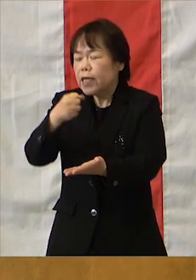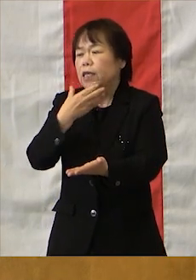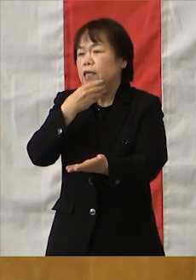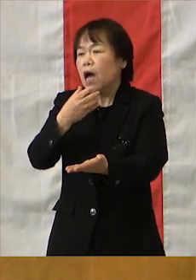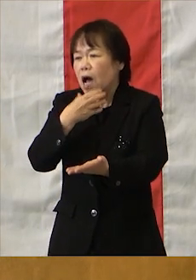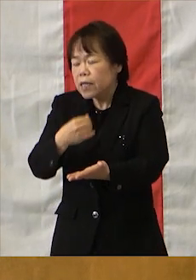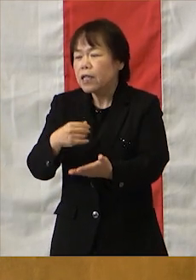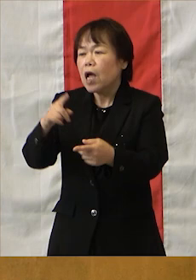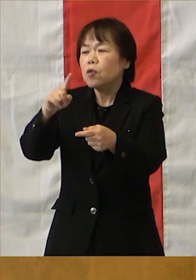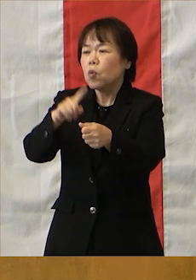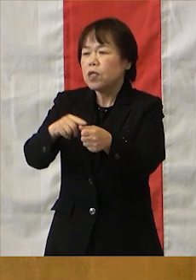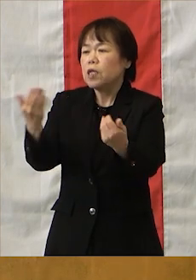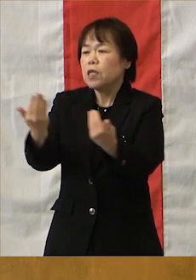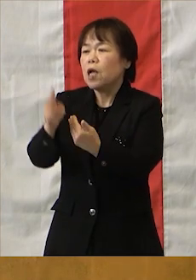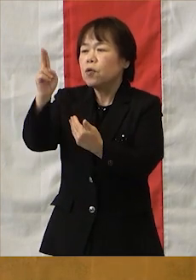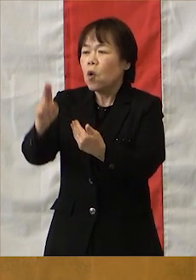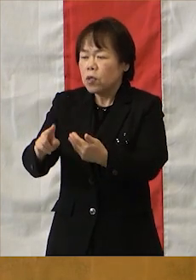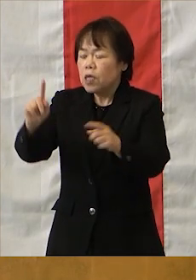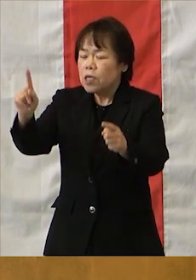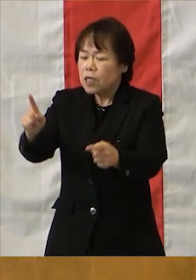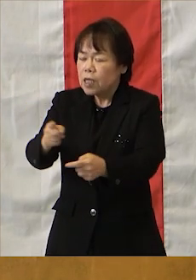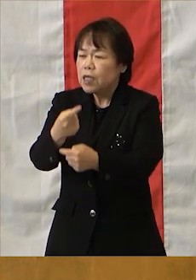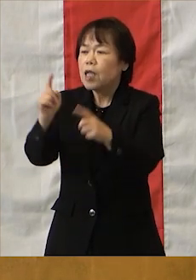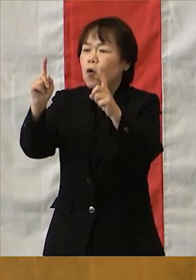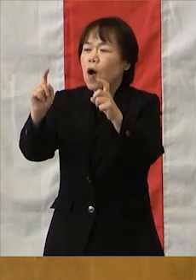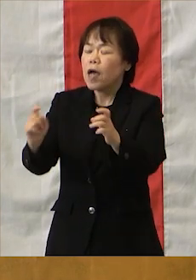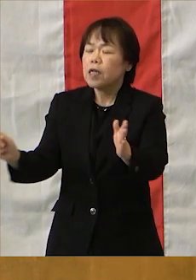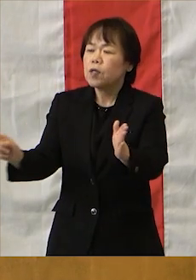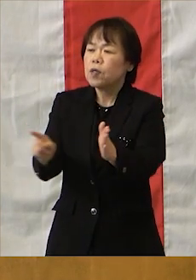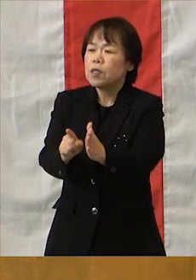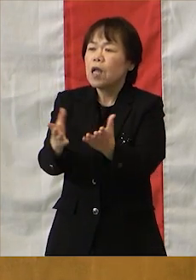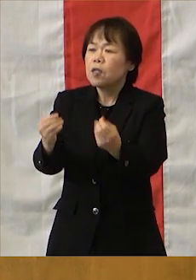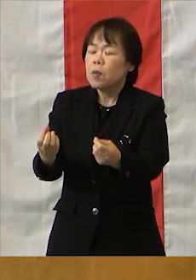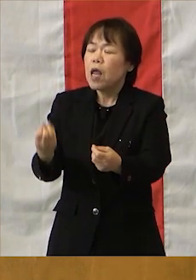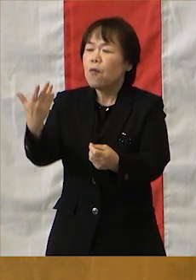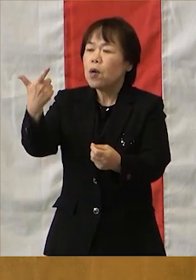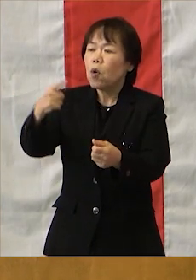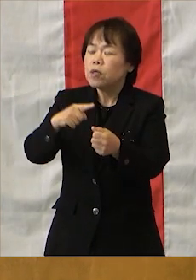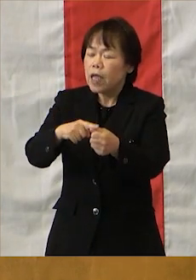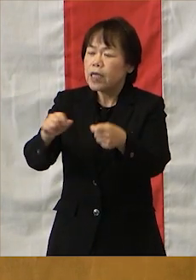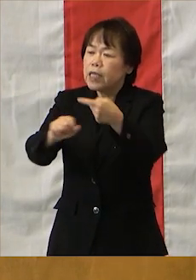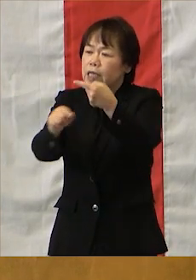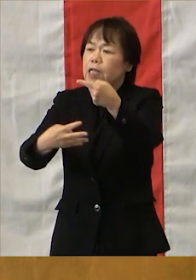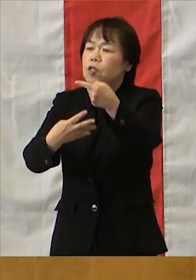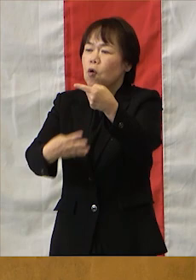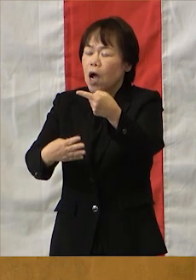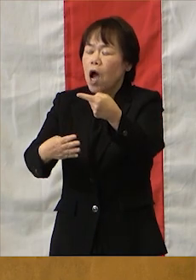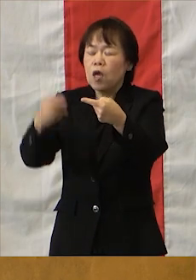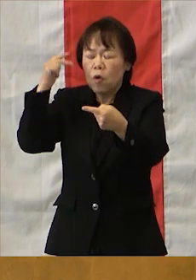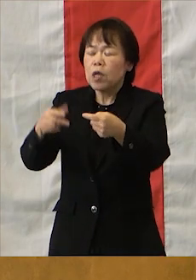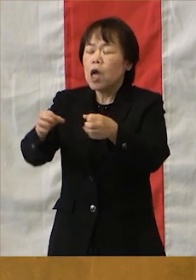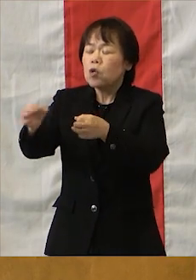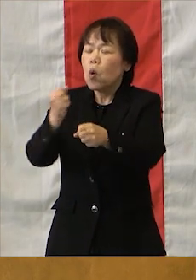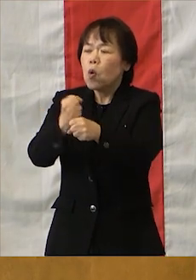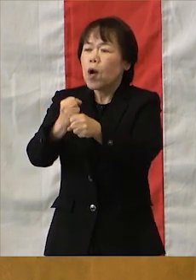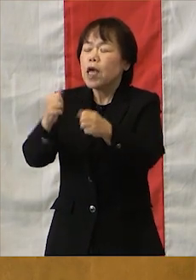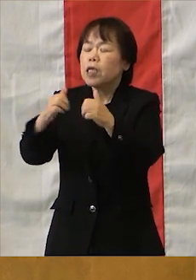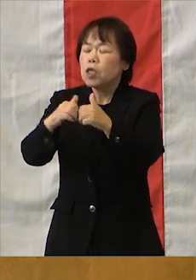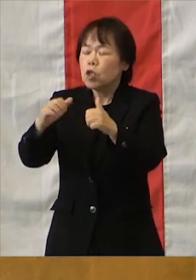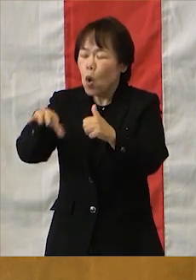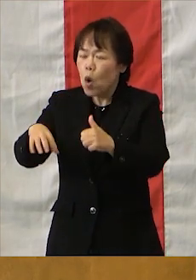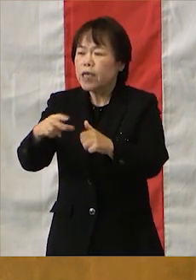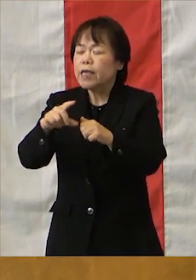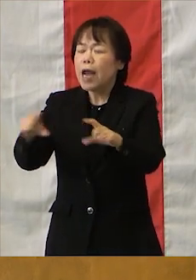記念いたしまして新年の挨拶とさせていただきます令和6年1月4日横須賀商工会議所回答